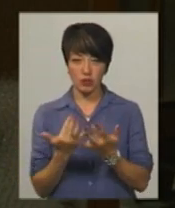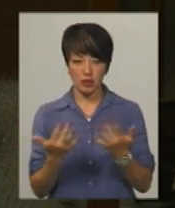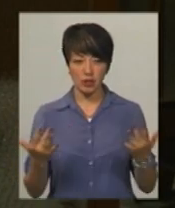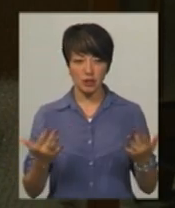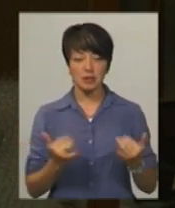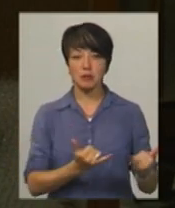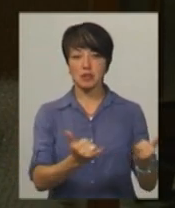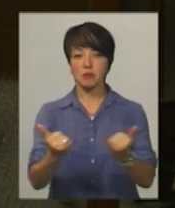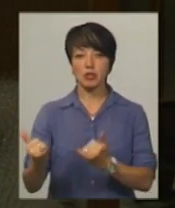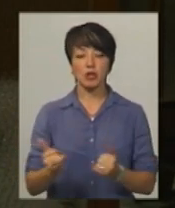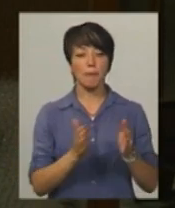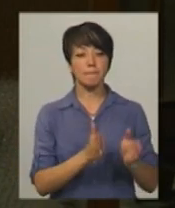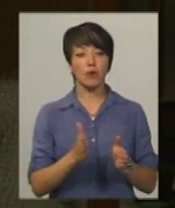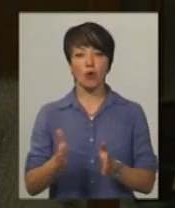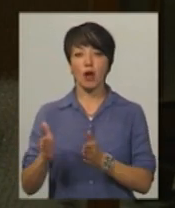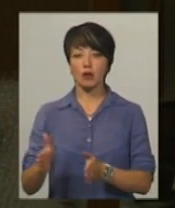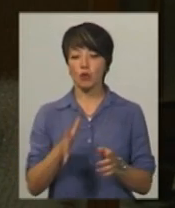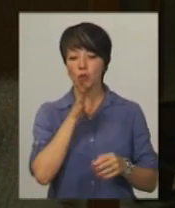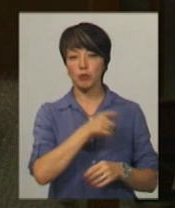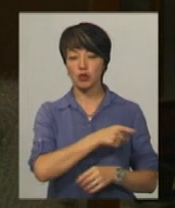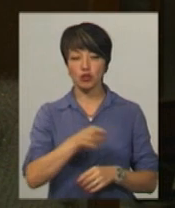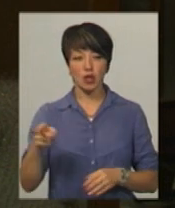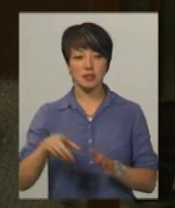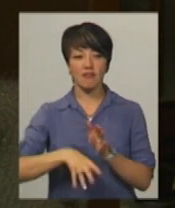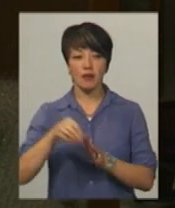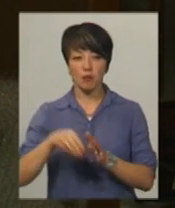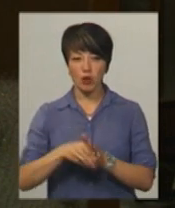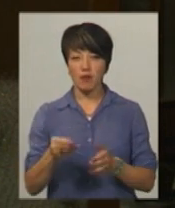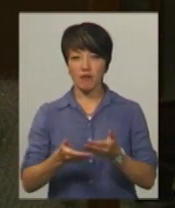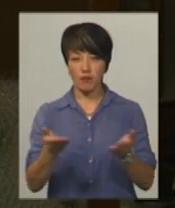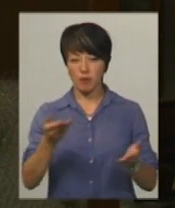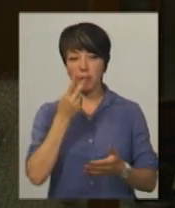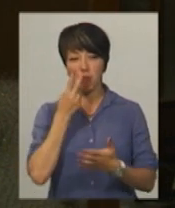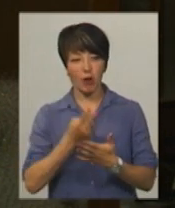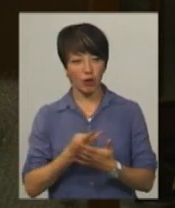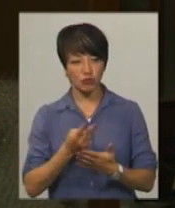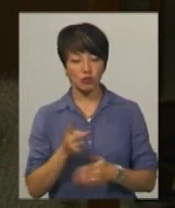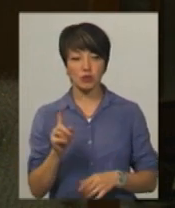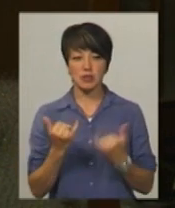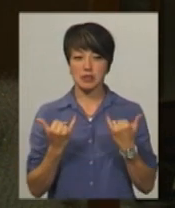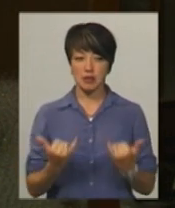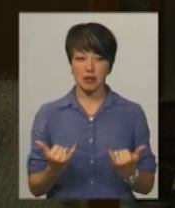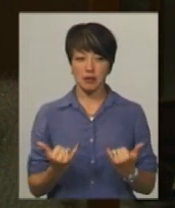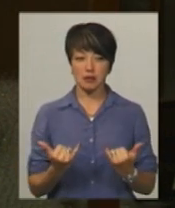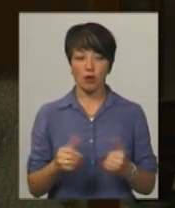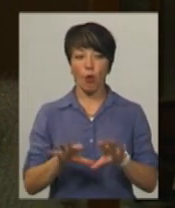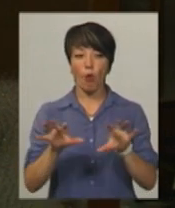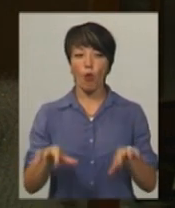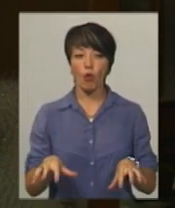щодо забезпечення правопорядку під час виборчого процесу. І як ви можете бачити, наразі